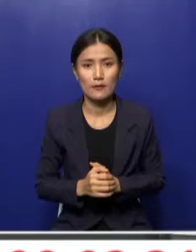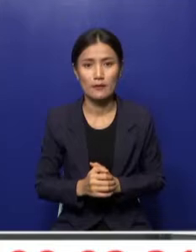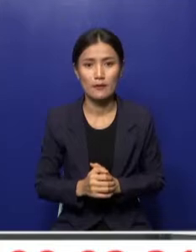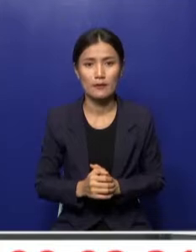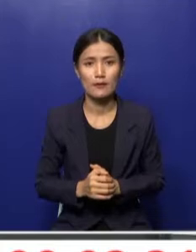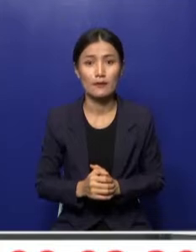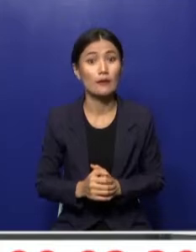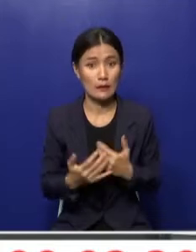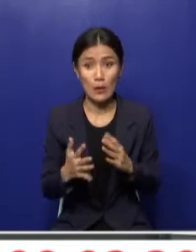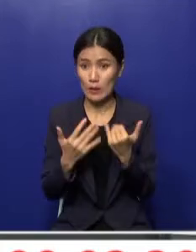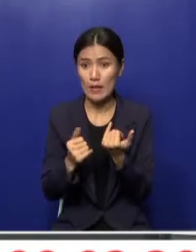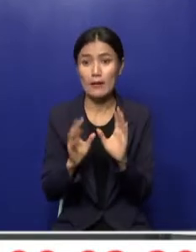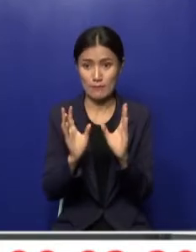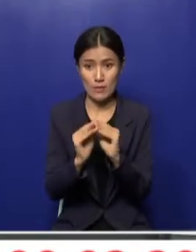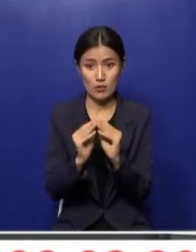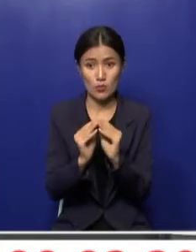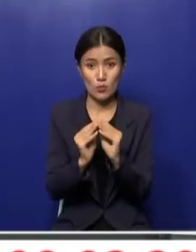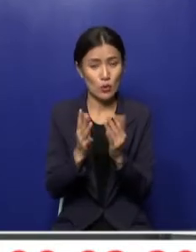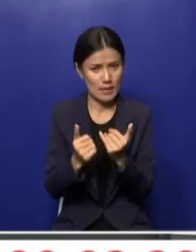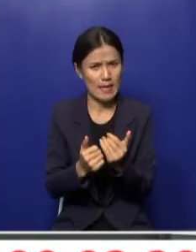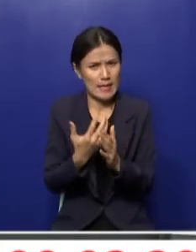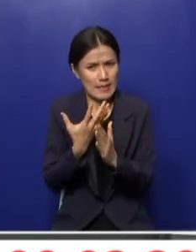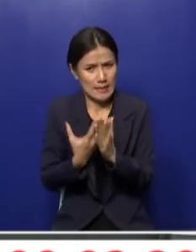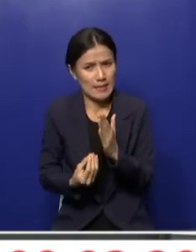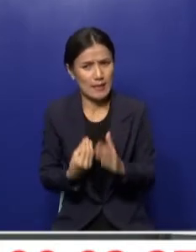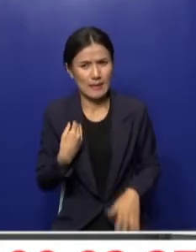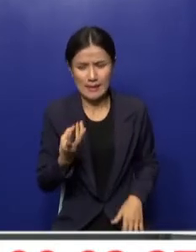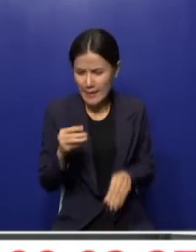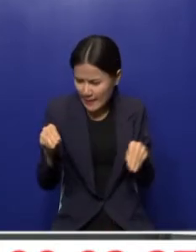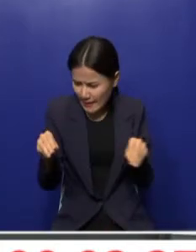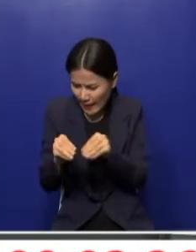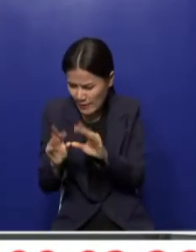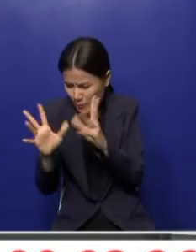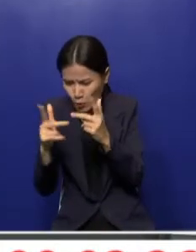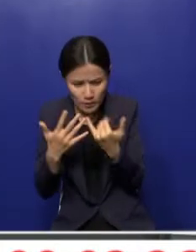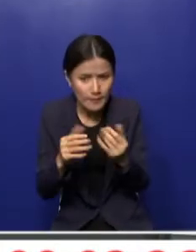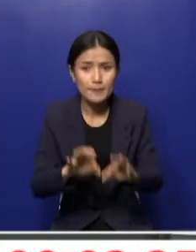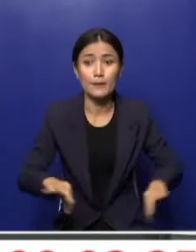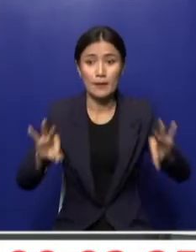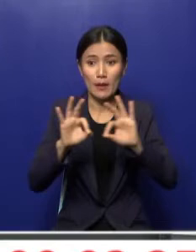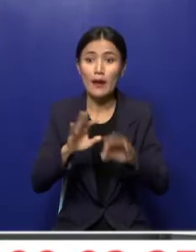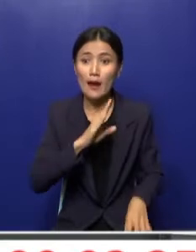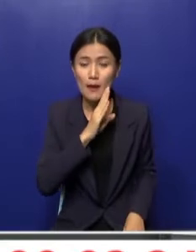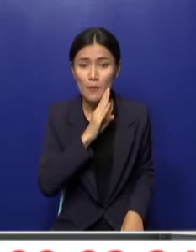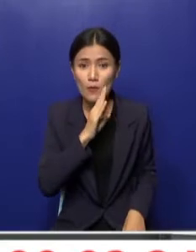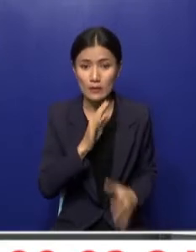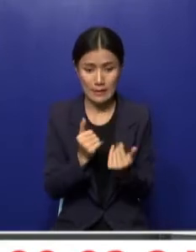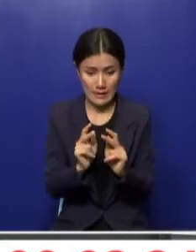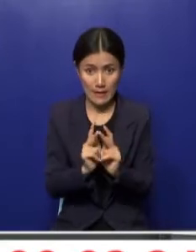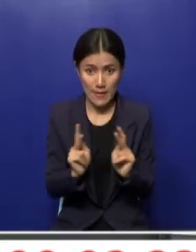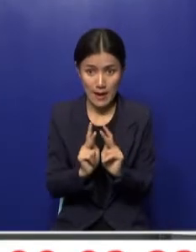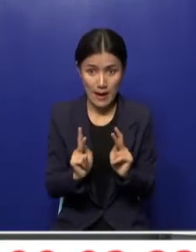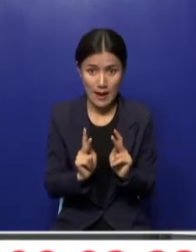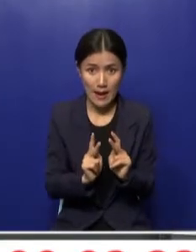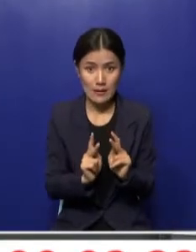ประชุมที่เหลืออยู่เนี่ยมันจึงเป็นสิ่งที่สำคัญนะครับถ้าว่าการดำเนินการของกรรมการตรวจสอบ